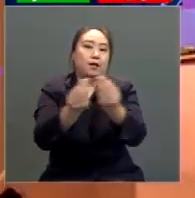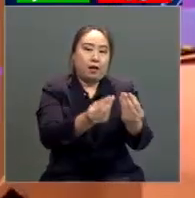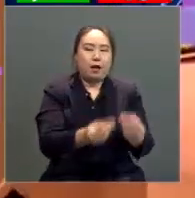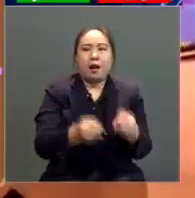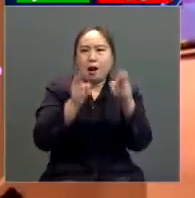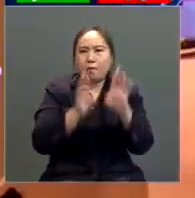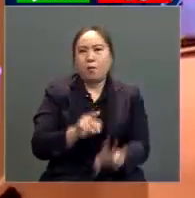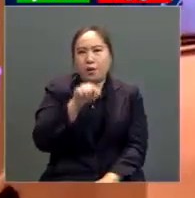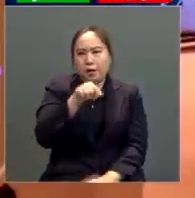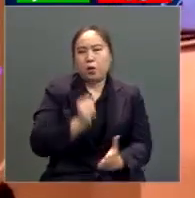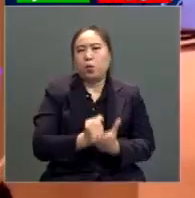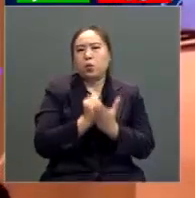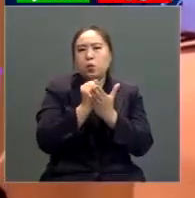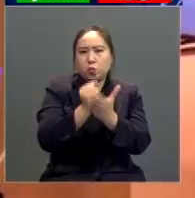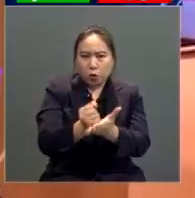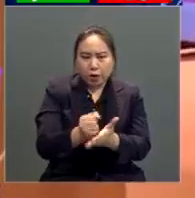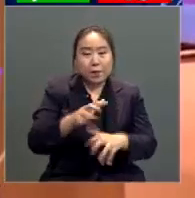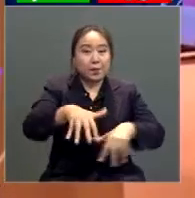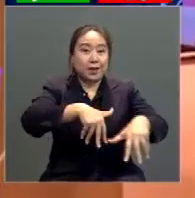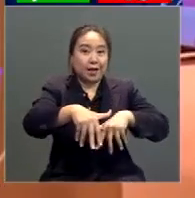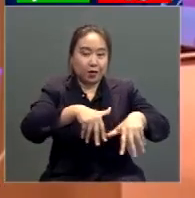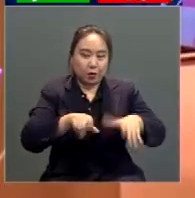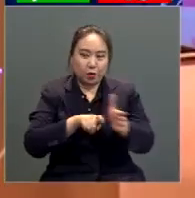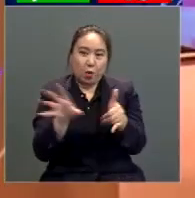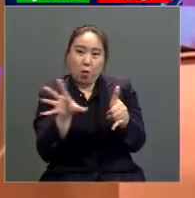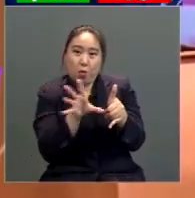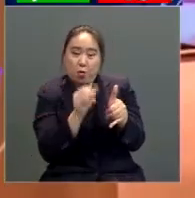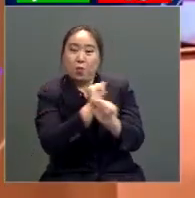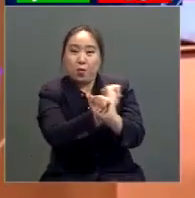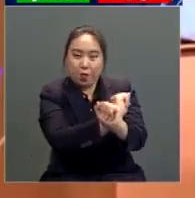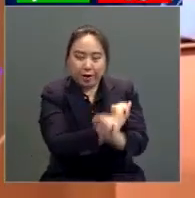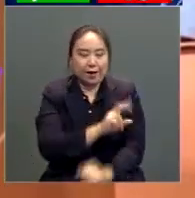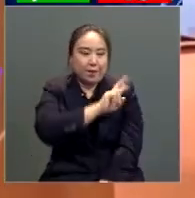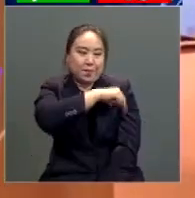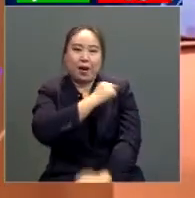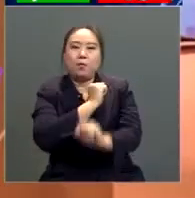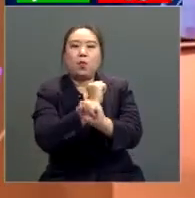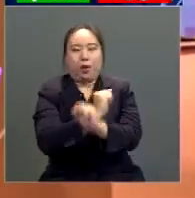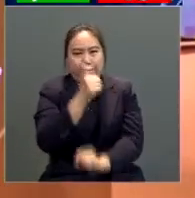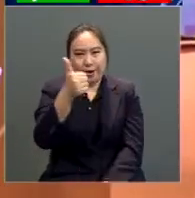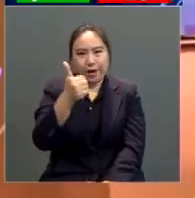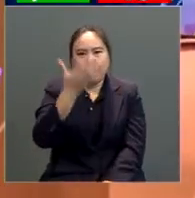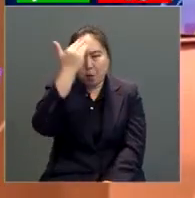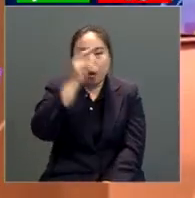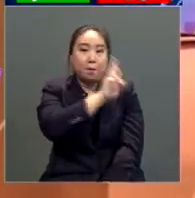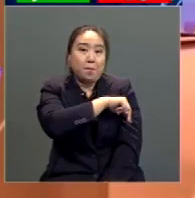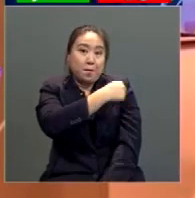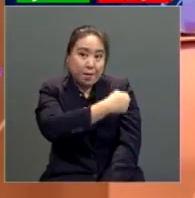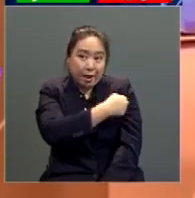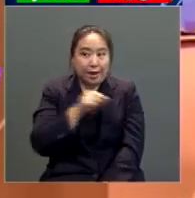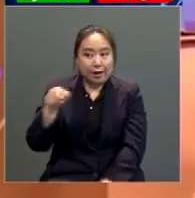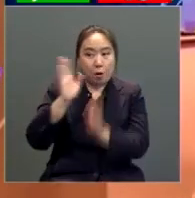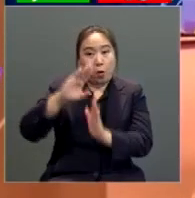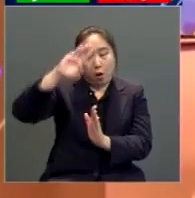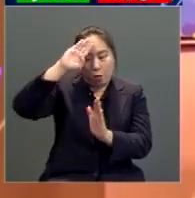AI นี้จะช่วยลดความเสี่ยงทั้งประชาชนและก็บุคลากรทางการแพทย์ได้อย่างมากเนื่องจากแพทย์ไม่ต้องสัมผัสกับคน